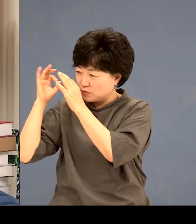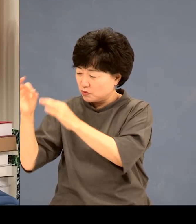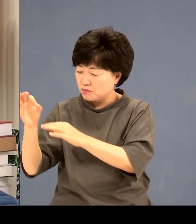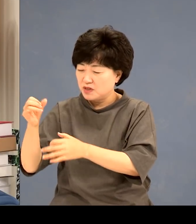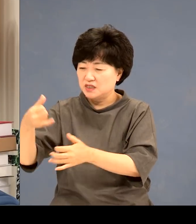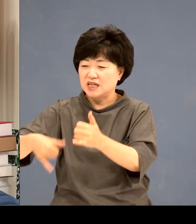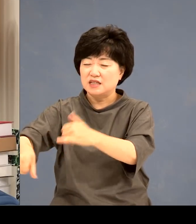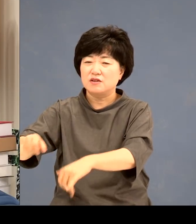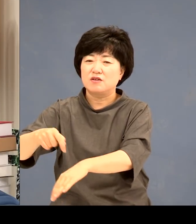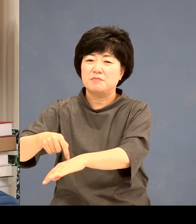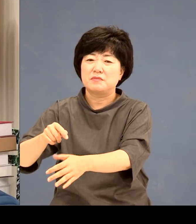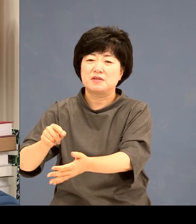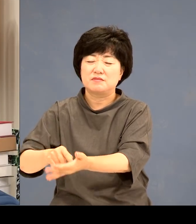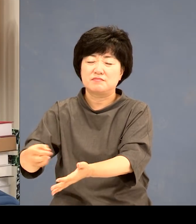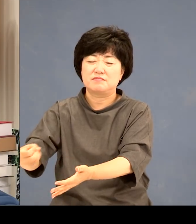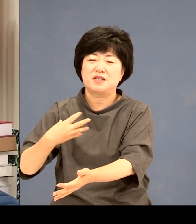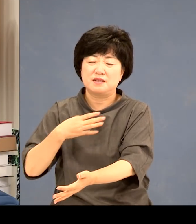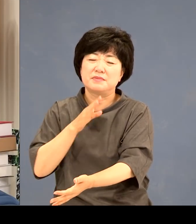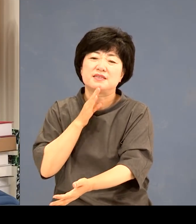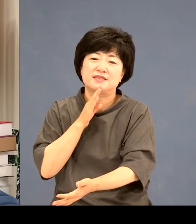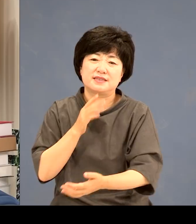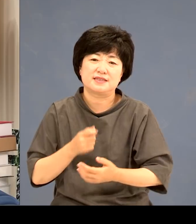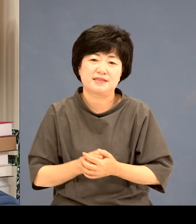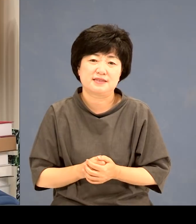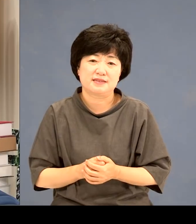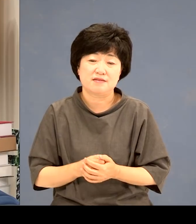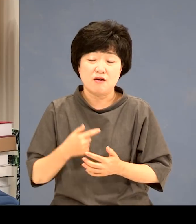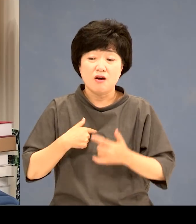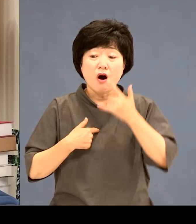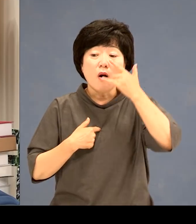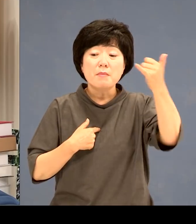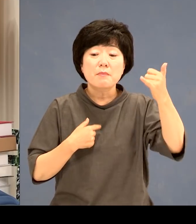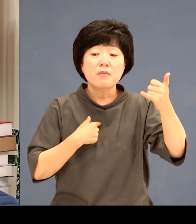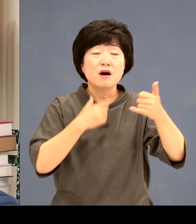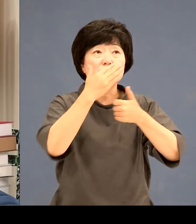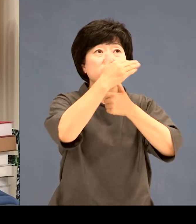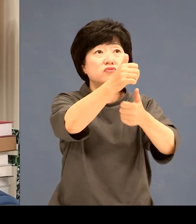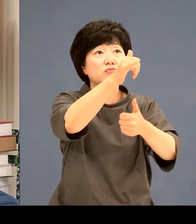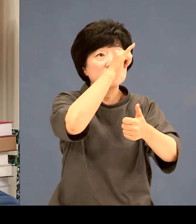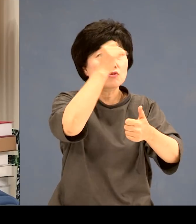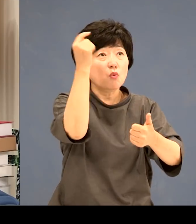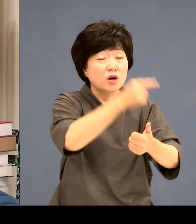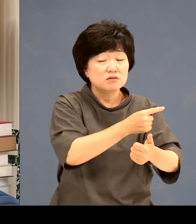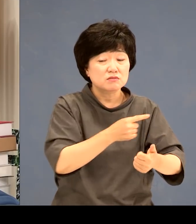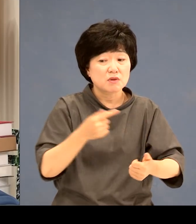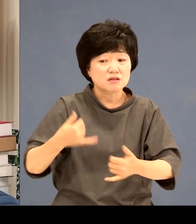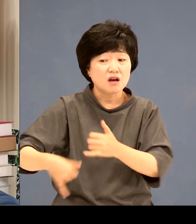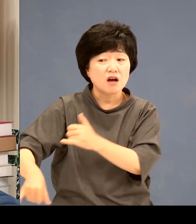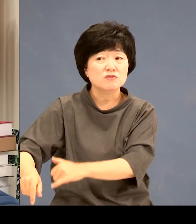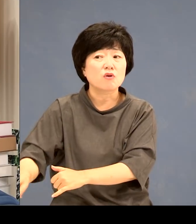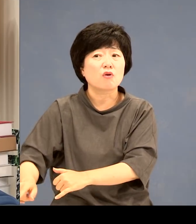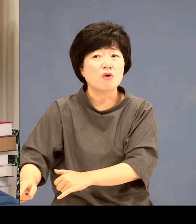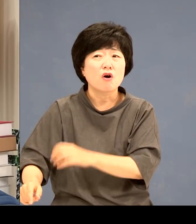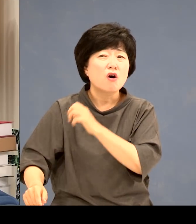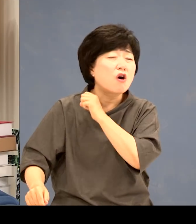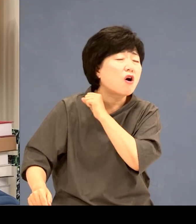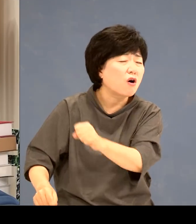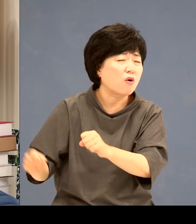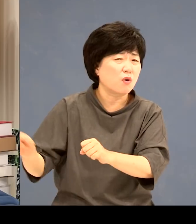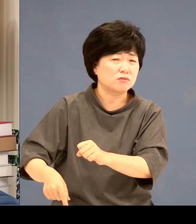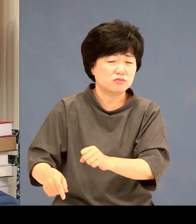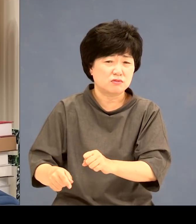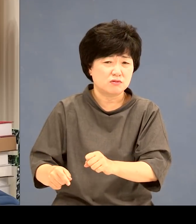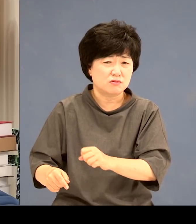돌이켜 보면 저는 저희 아이들의 말이 맞다고 생각을 해요. 네. 엄마 아빠는 부르심이 있어서 왔지만 우리는 네. 엄마 아빠 따라서